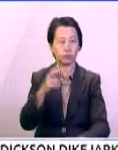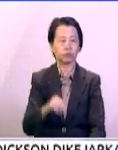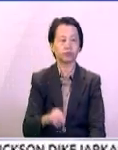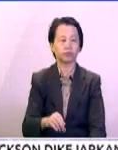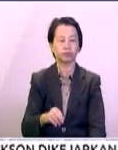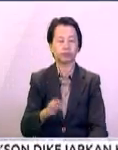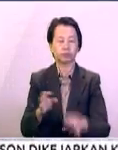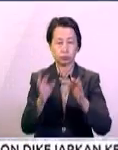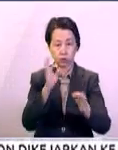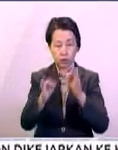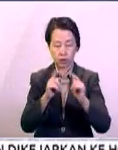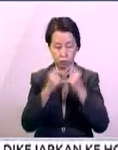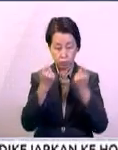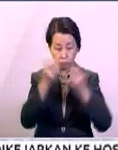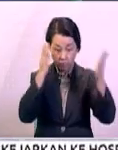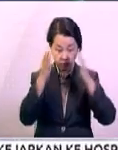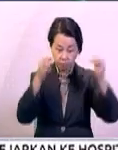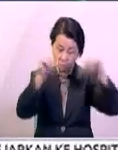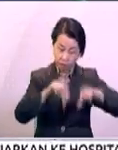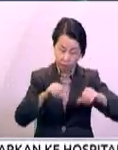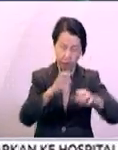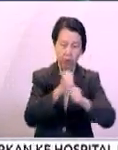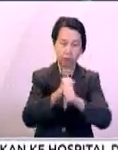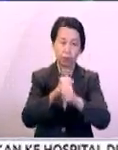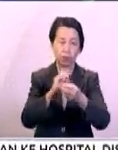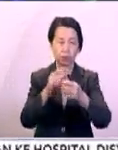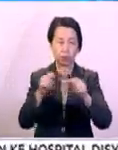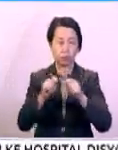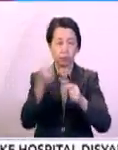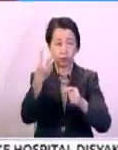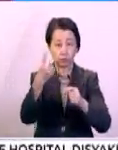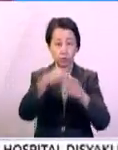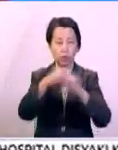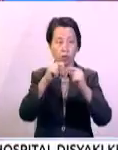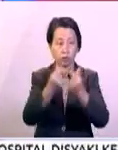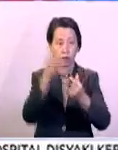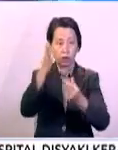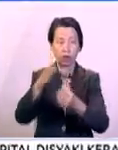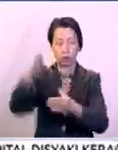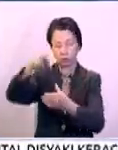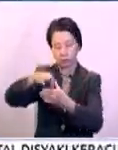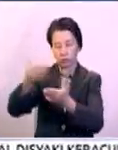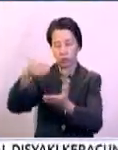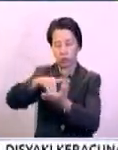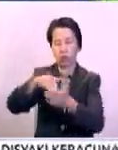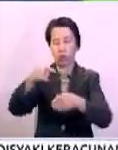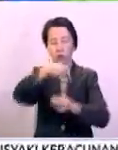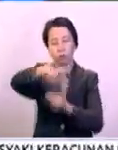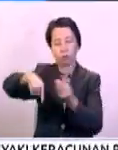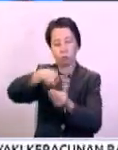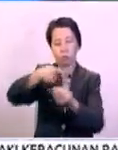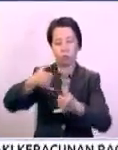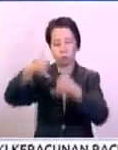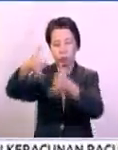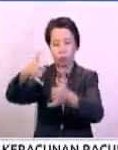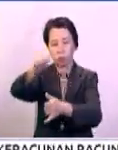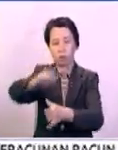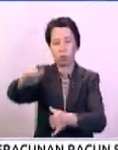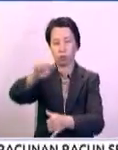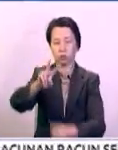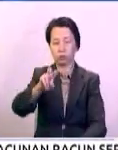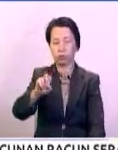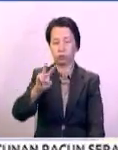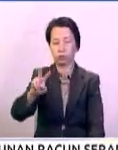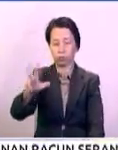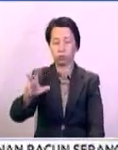Jelas bila sekiranya skuad negara gagal mendapat tempat kedua dalam kumpulan, mereka akan diundi sekali lagi untuk pusingan kelayakan Piala Asia